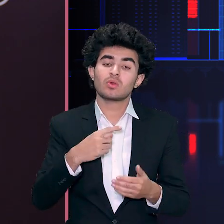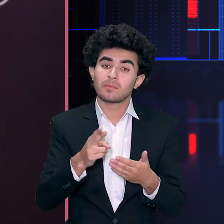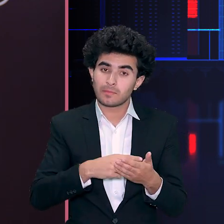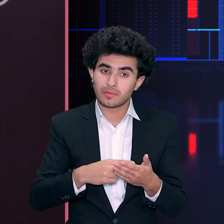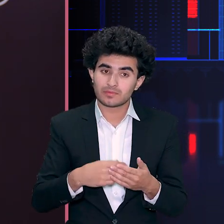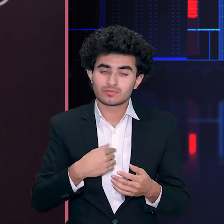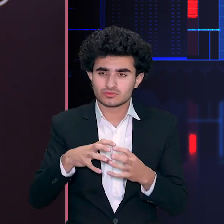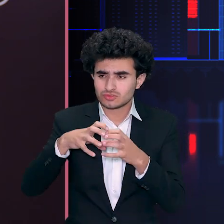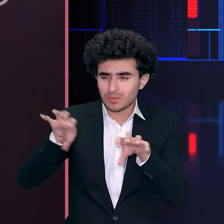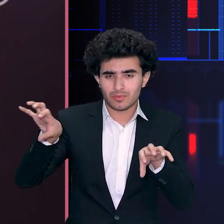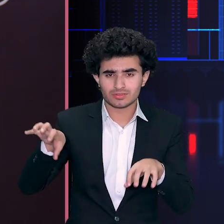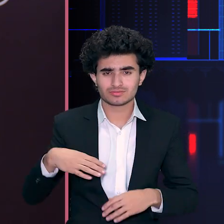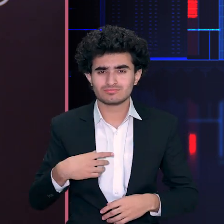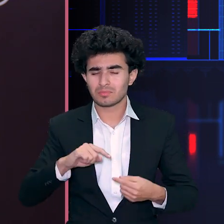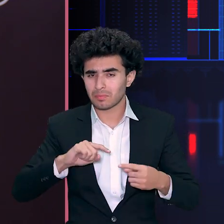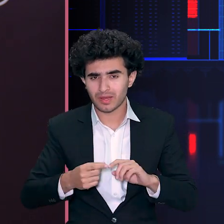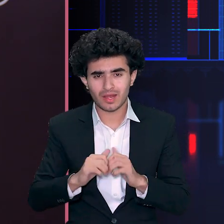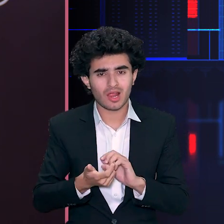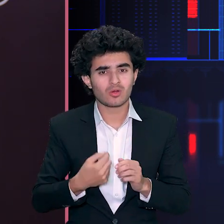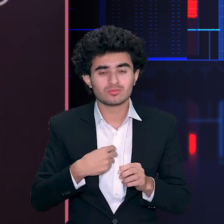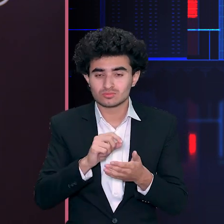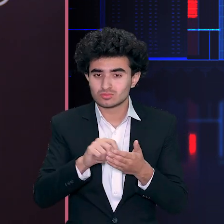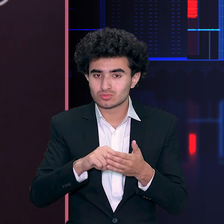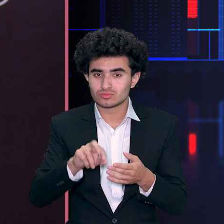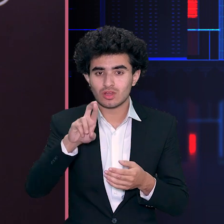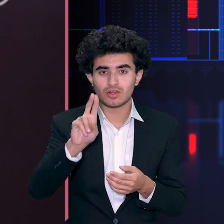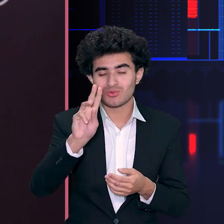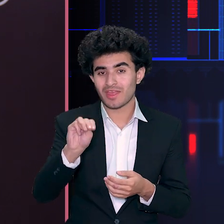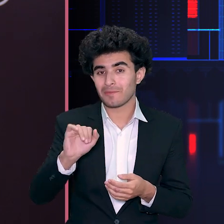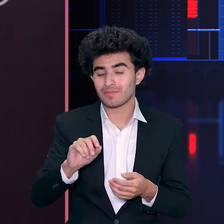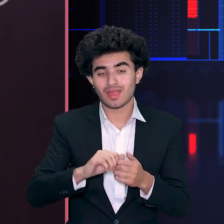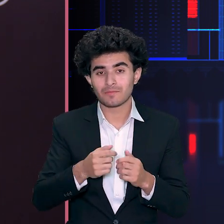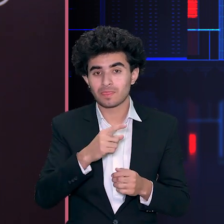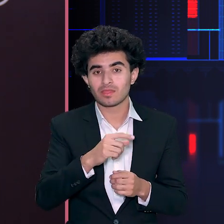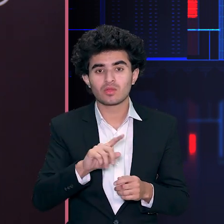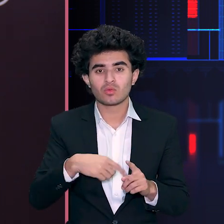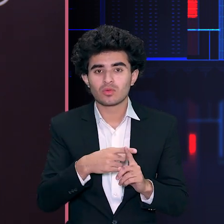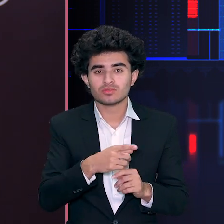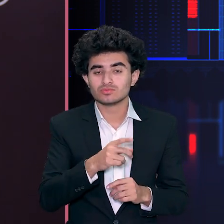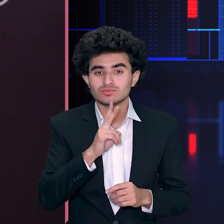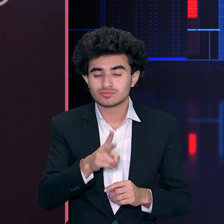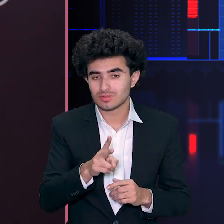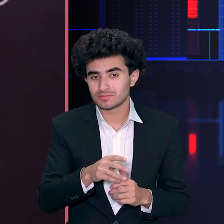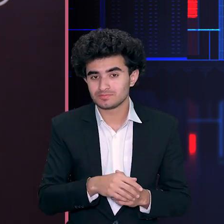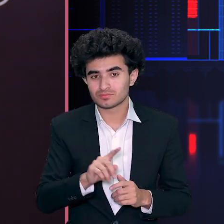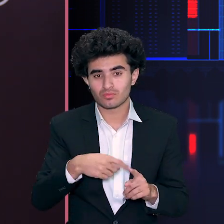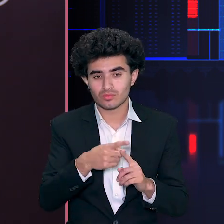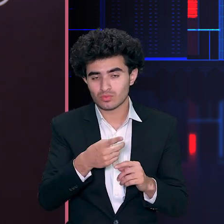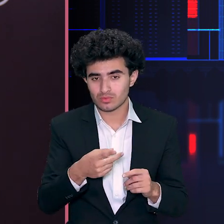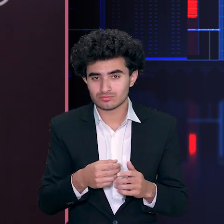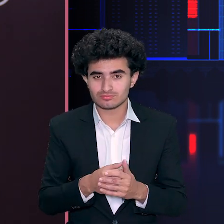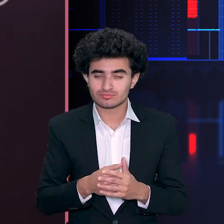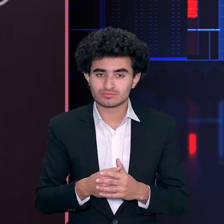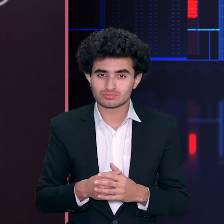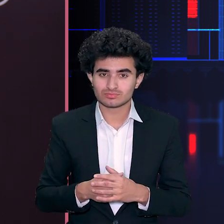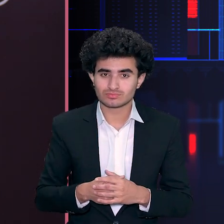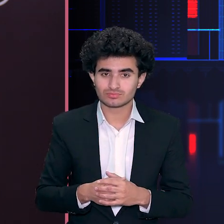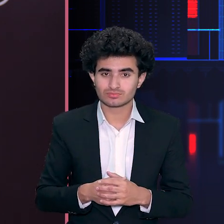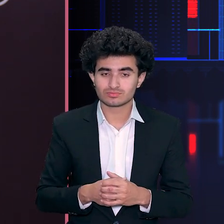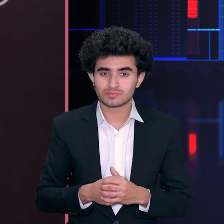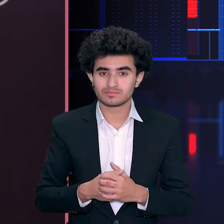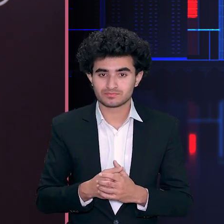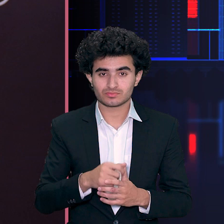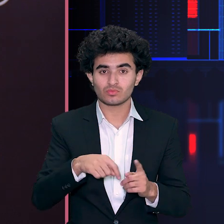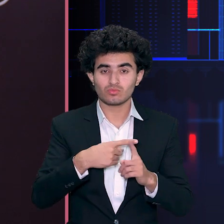سیپریشن پین کو میں کس طرح سے وہ کرتا ہوں، کوٹ کرتا ہوں کہ رومی کہتا ہے کہ جب آپ کسی بیمبو کو کاٹتے ہو،